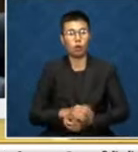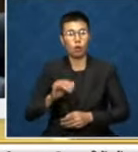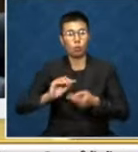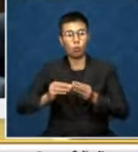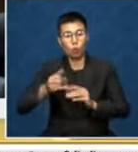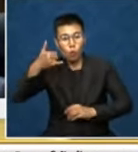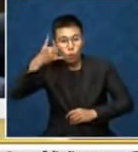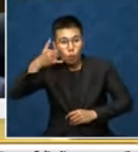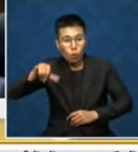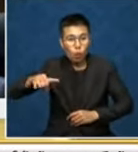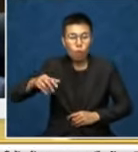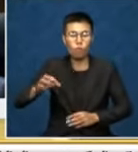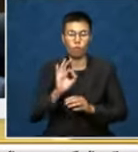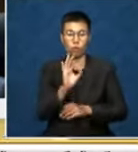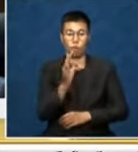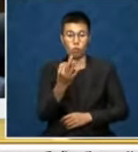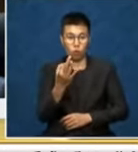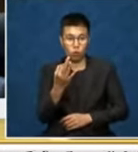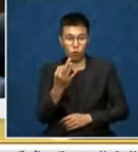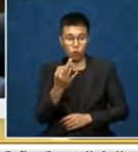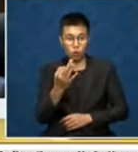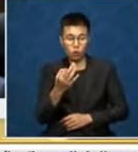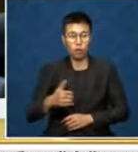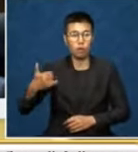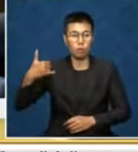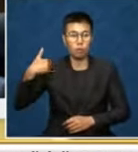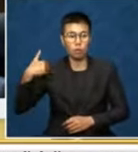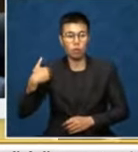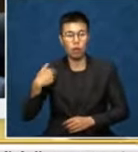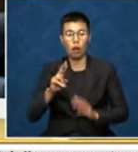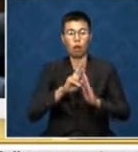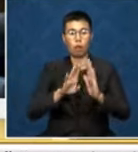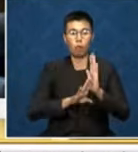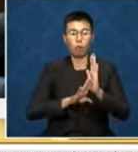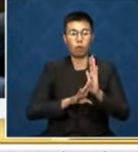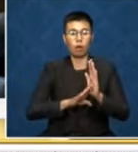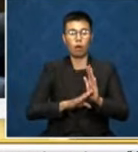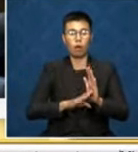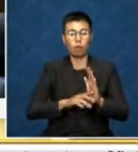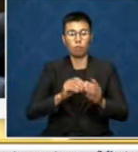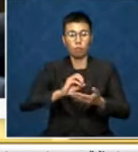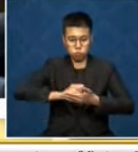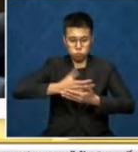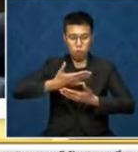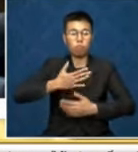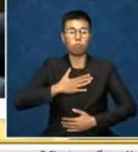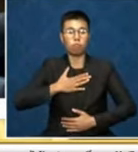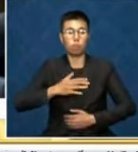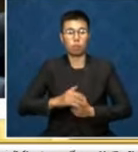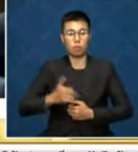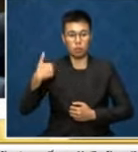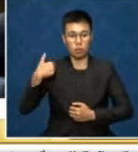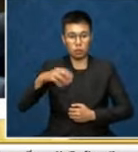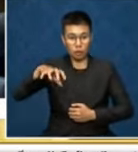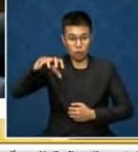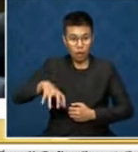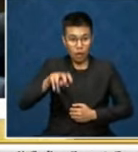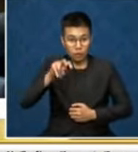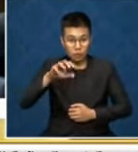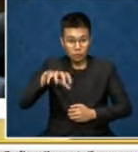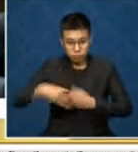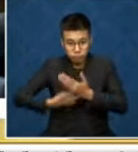รส่วนตัว Facebook แล้วก็ Taffy ฟังดูในระบบทำงานของผมนะครับเรื่องแรกครับตลาดนัดในแขวงตลาดภูเ